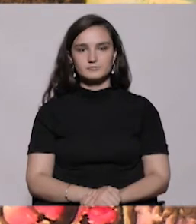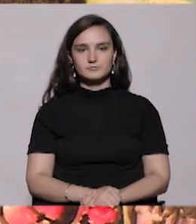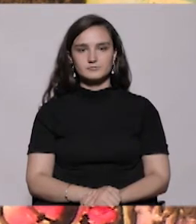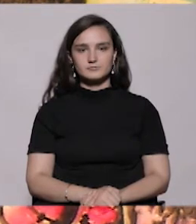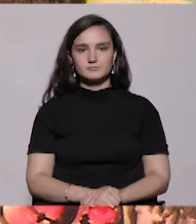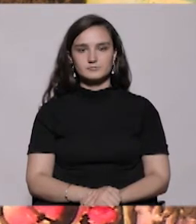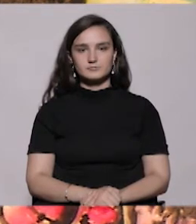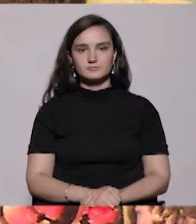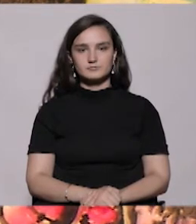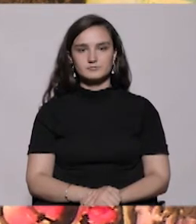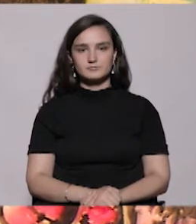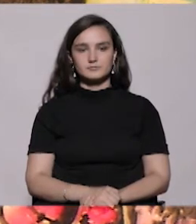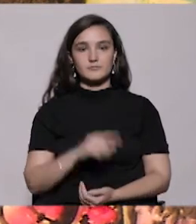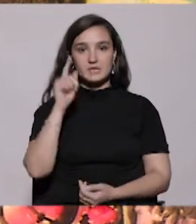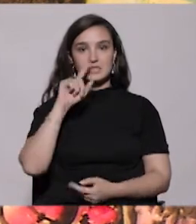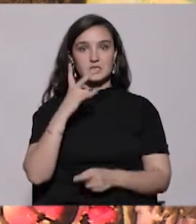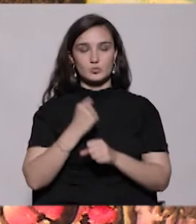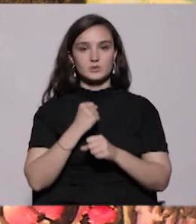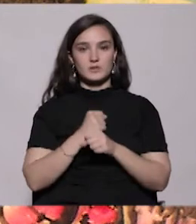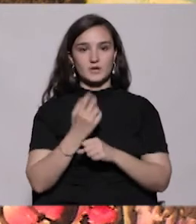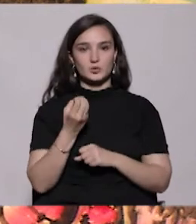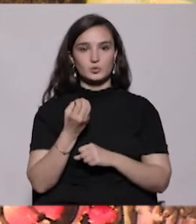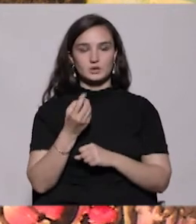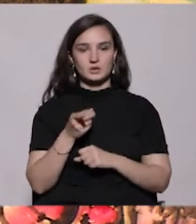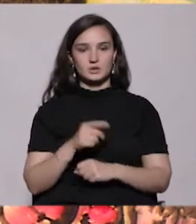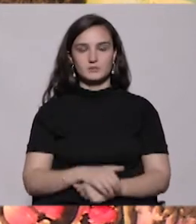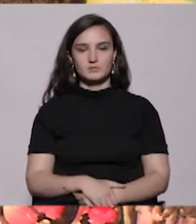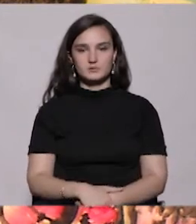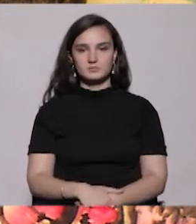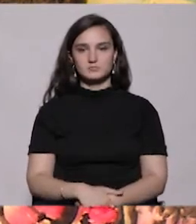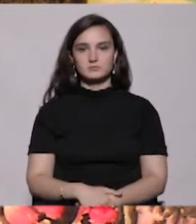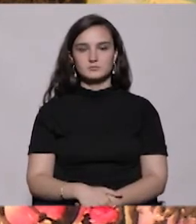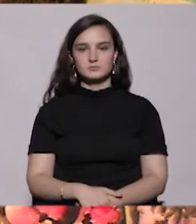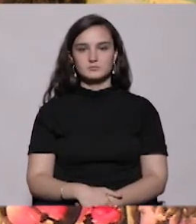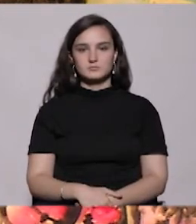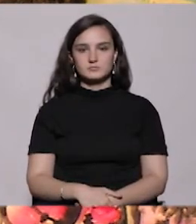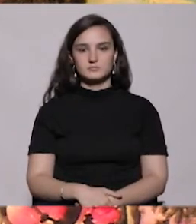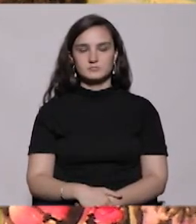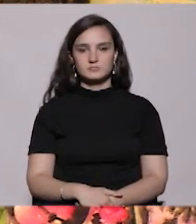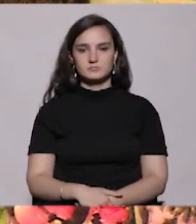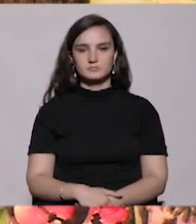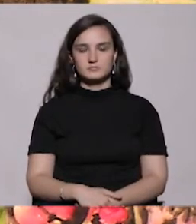ახლა იცით რა უნდა ამქნათ კიდევ. აჰა, აი ესე.